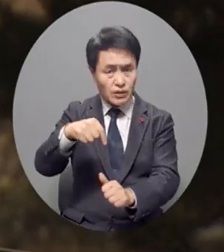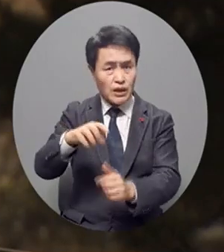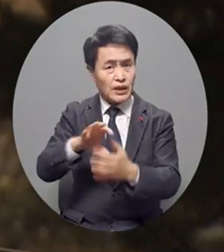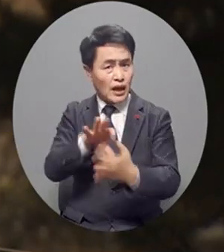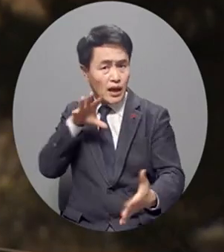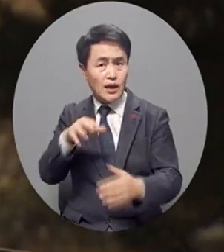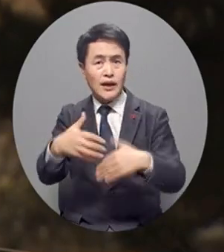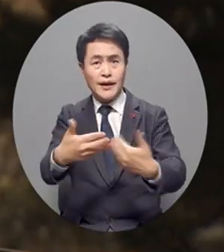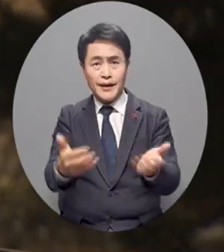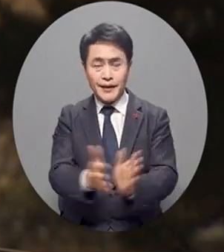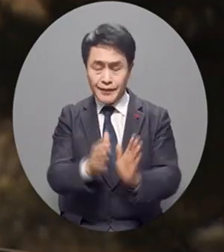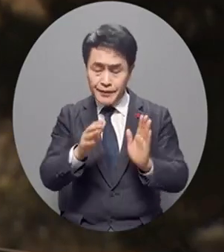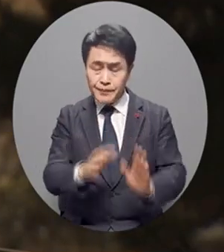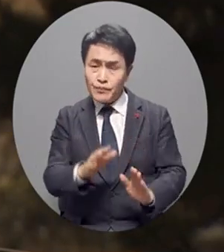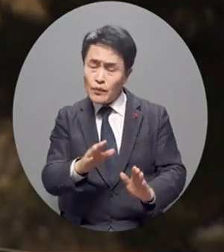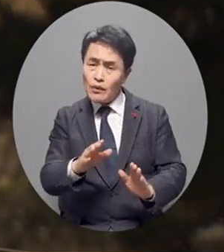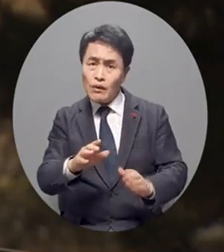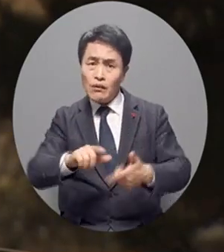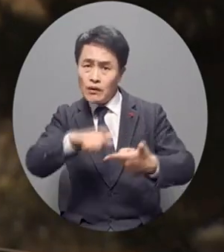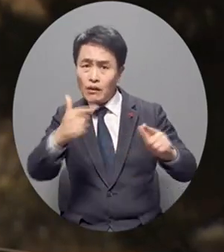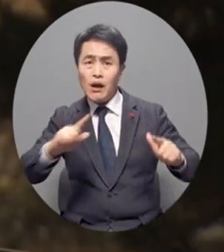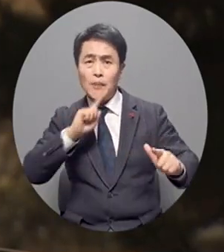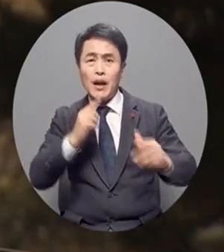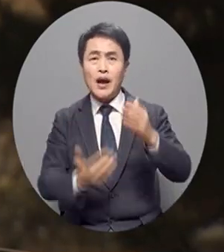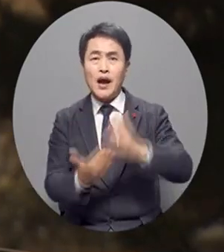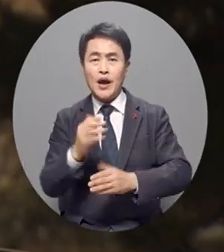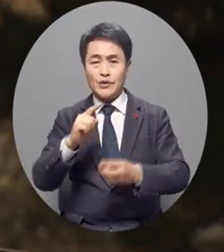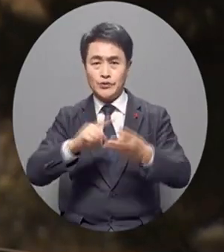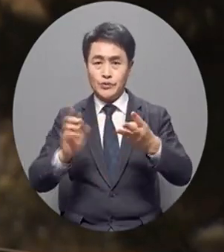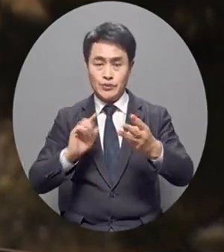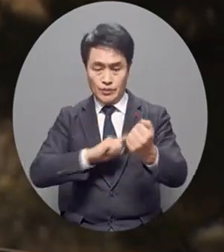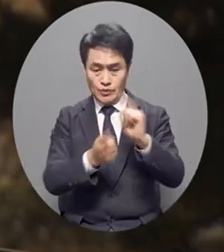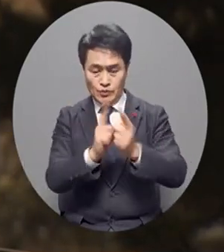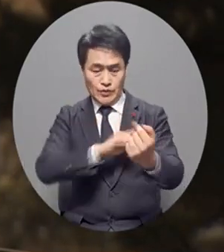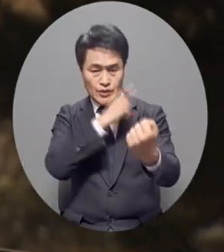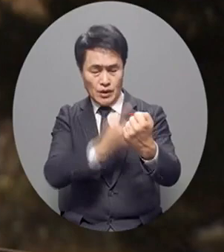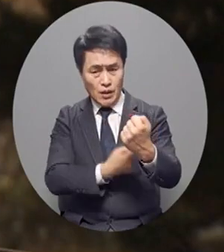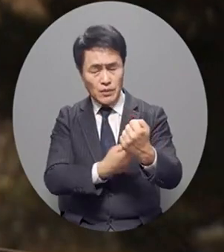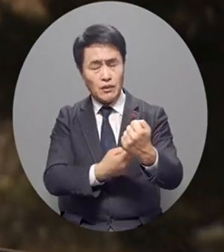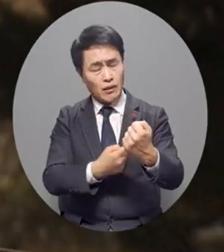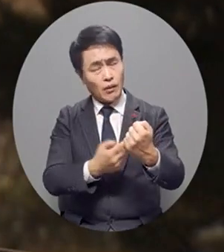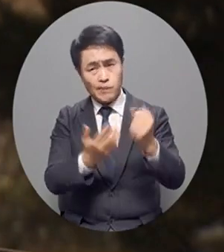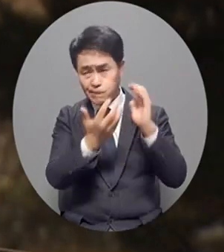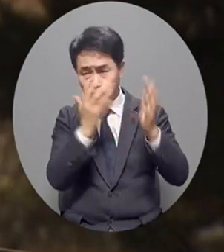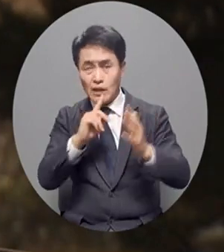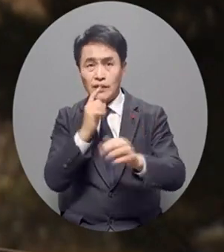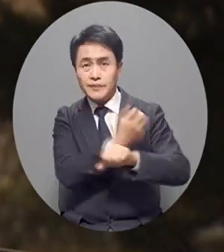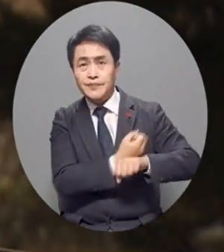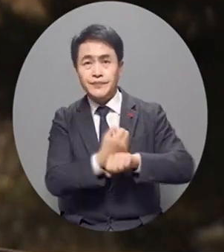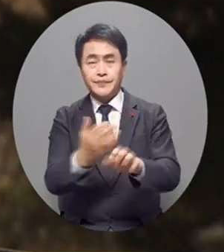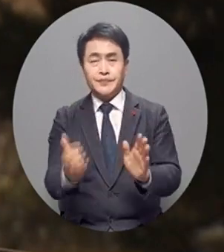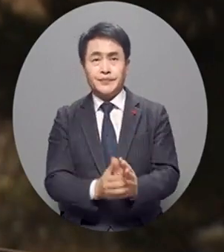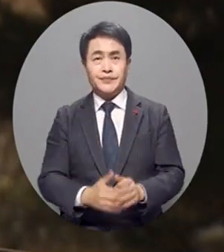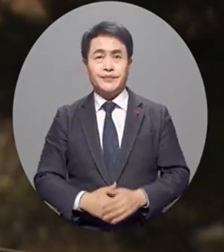대한 당내 의견이 엇갈리는 의원총회에서 윤 대표 권한대행은 난해하다고 말했습니다. MBC 뉴스 구승은입니다.